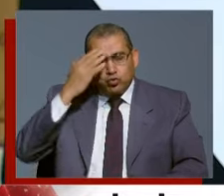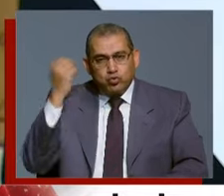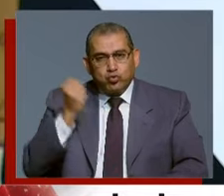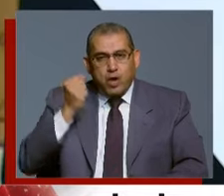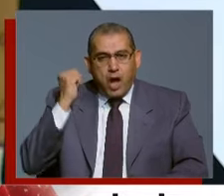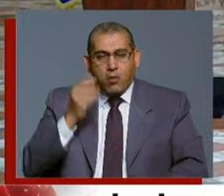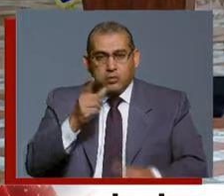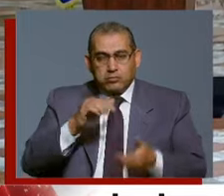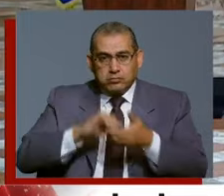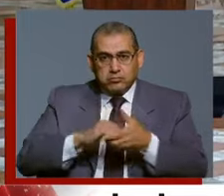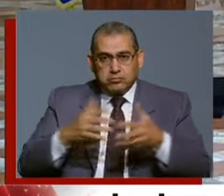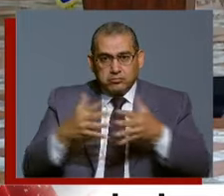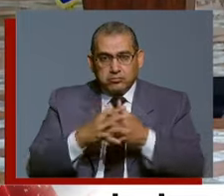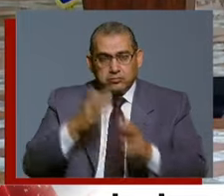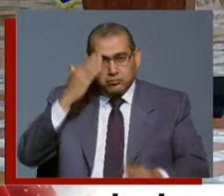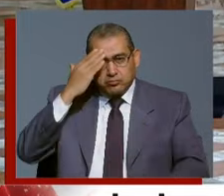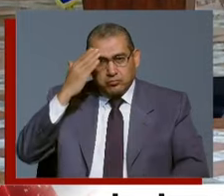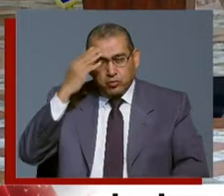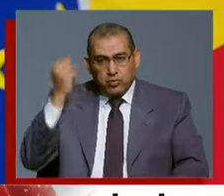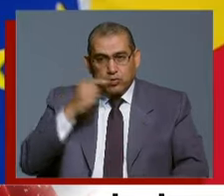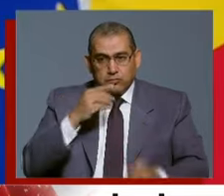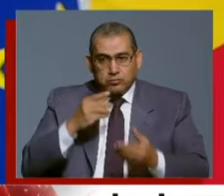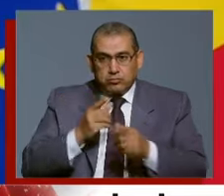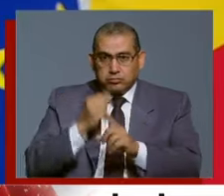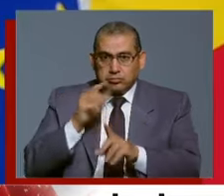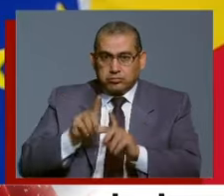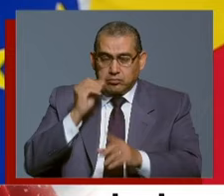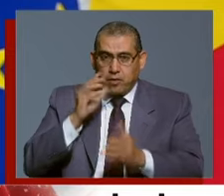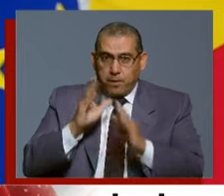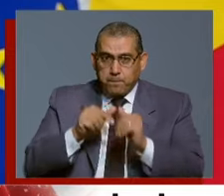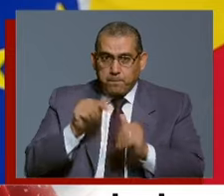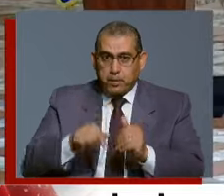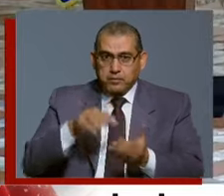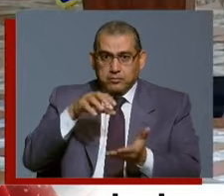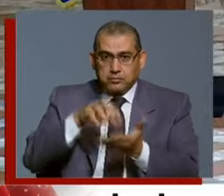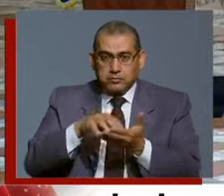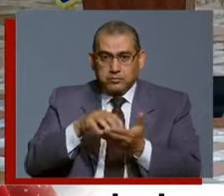لتعاونكم ولقيادتكم هنا في مصر وفي المنطقة.